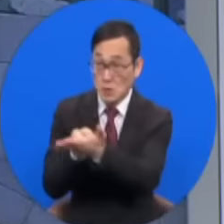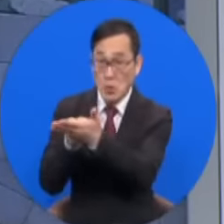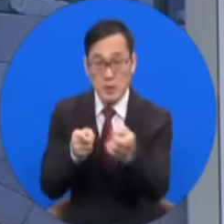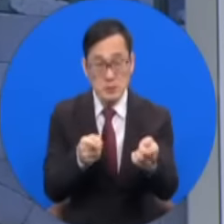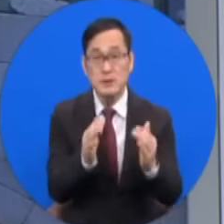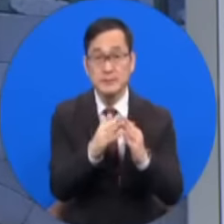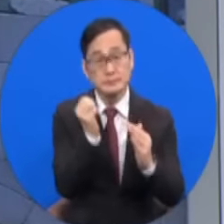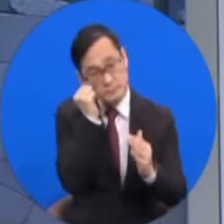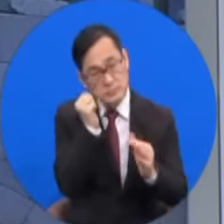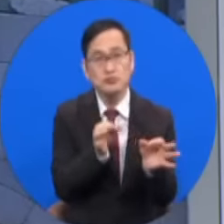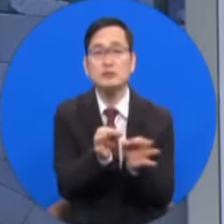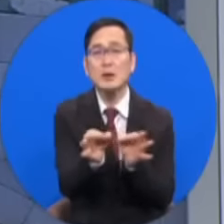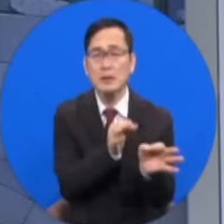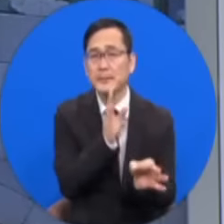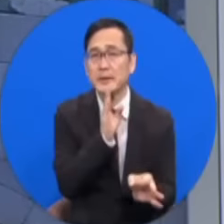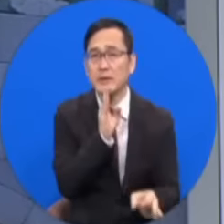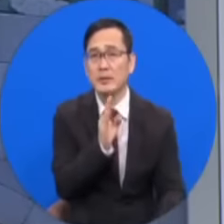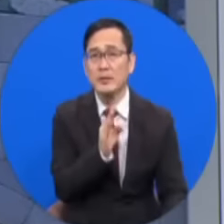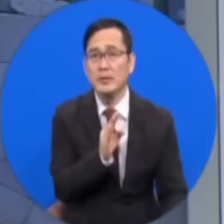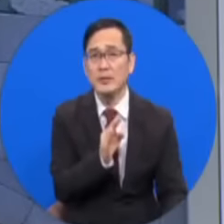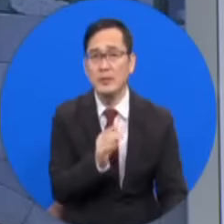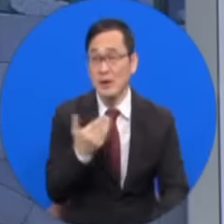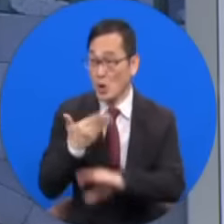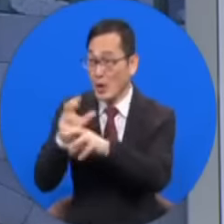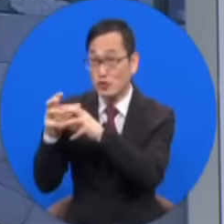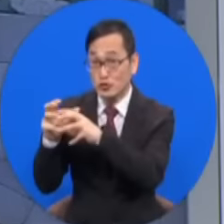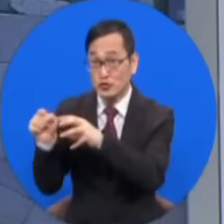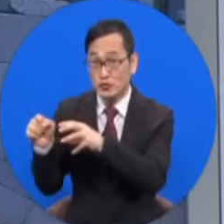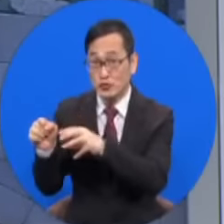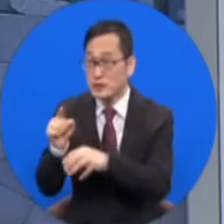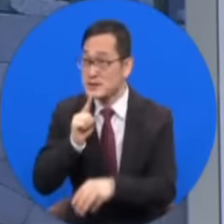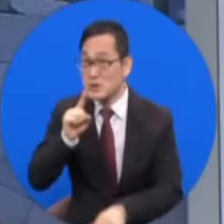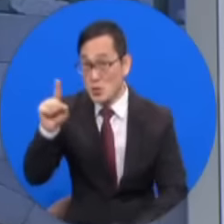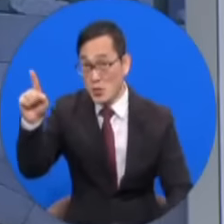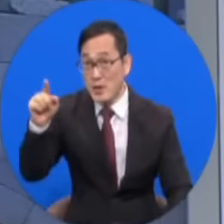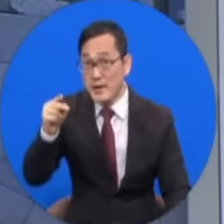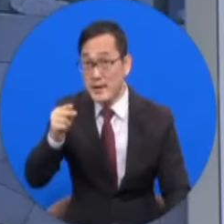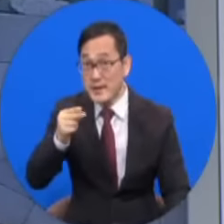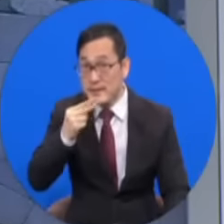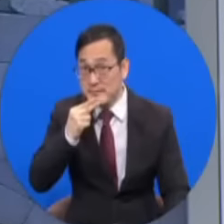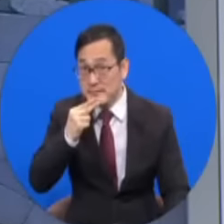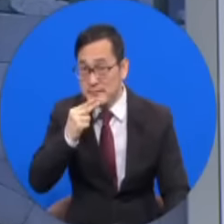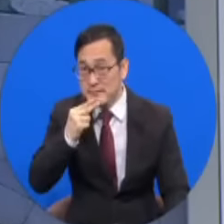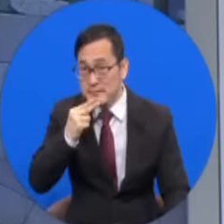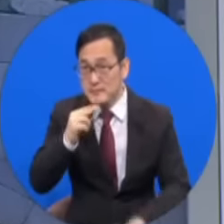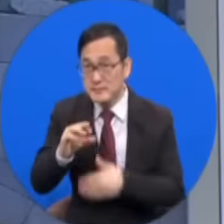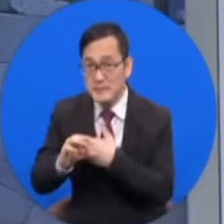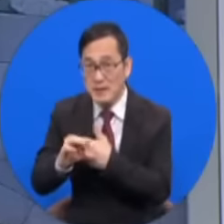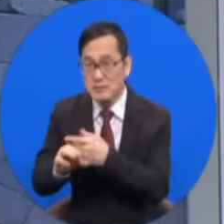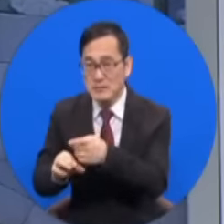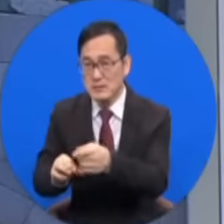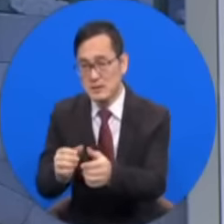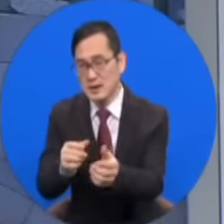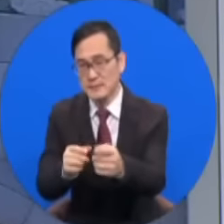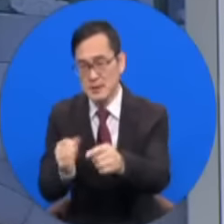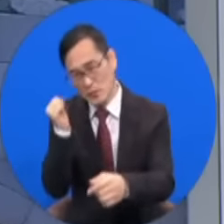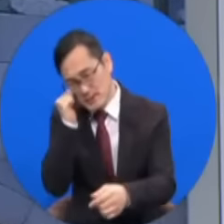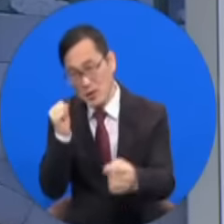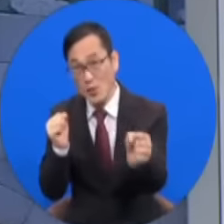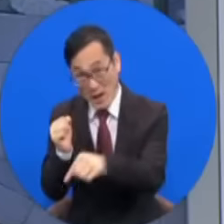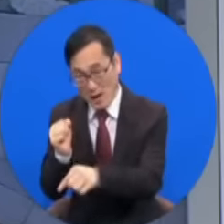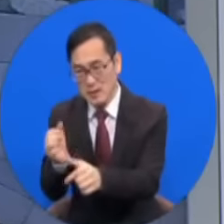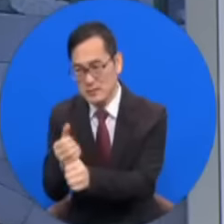있고요 국에서는 이런 미신고 숙박업이 사실 범죄 현장으로 악용되는 경우도 왕왕 있기